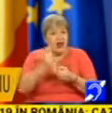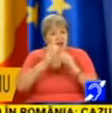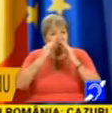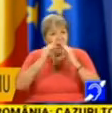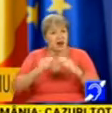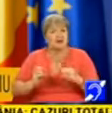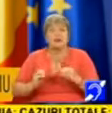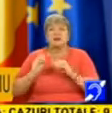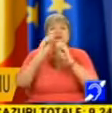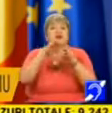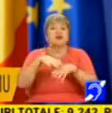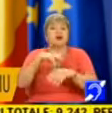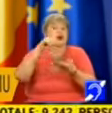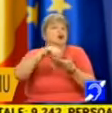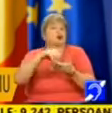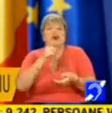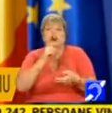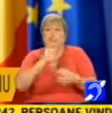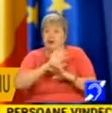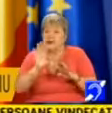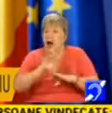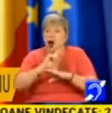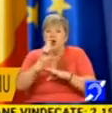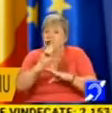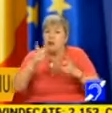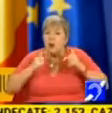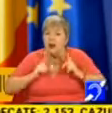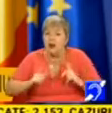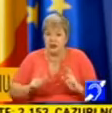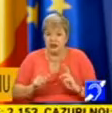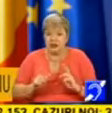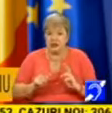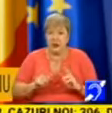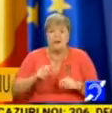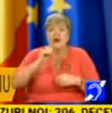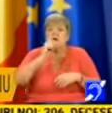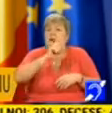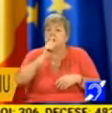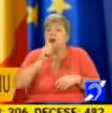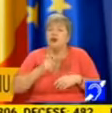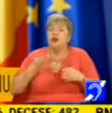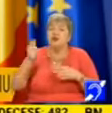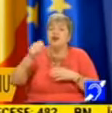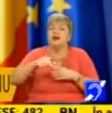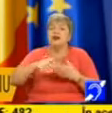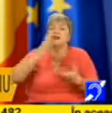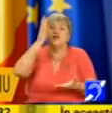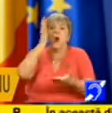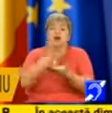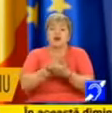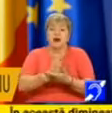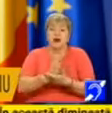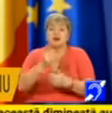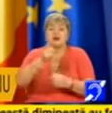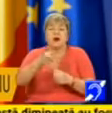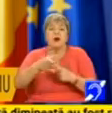în carantină, nu vine nimeni să vă impună lucruri inumane.